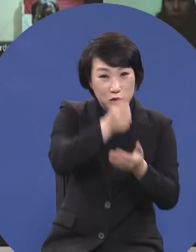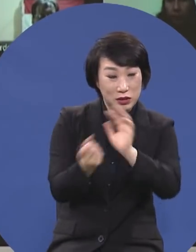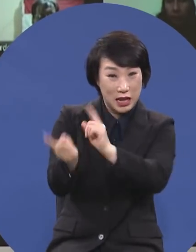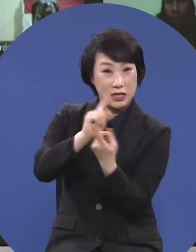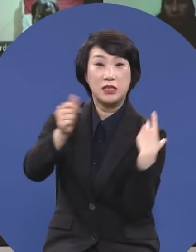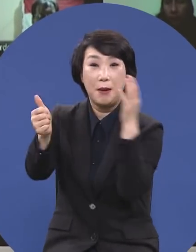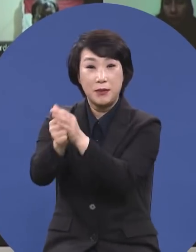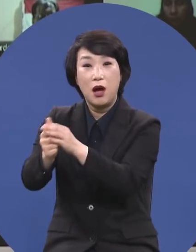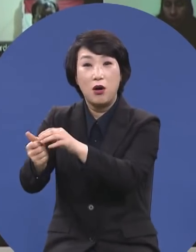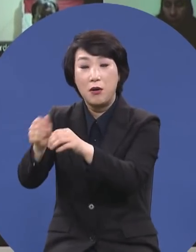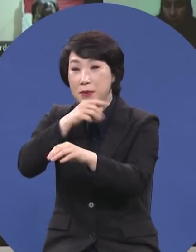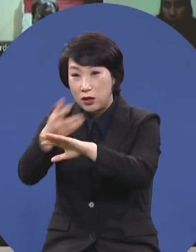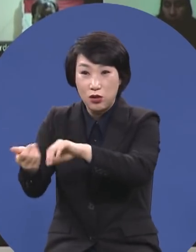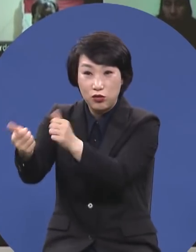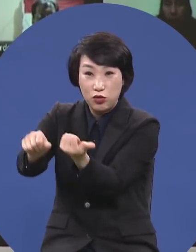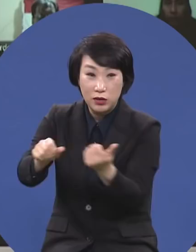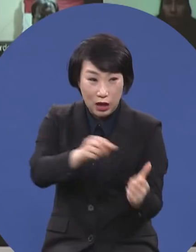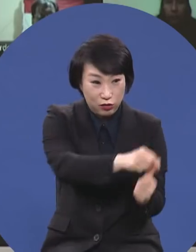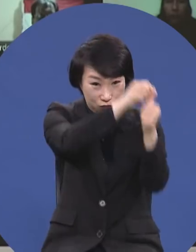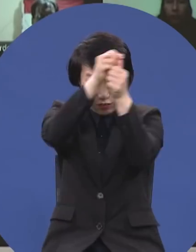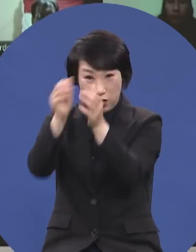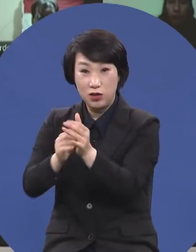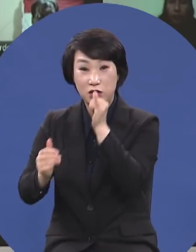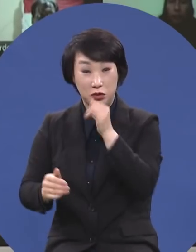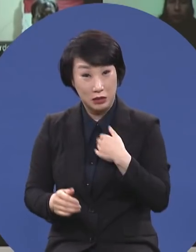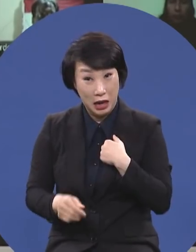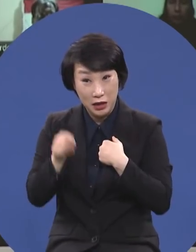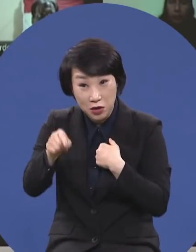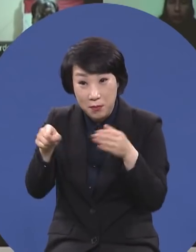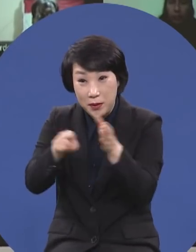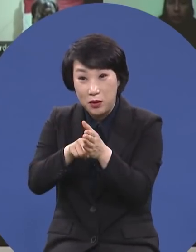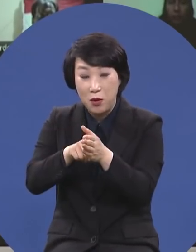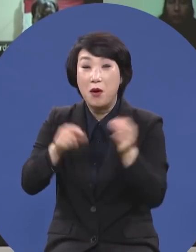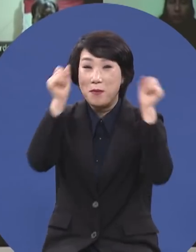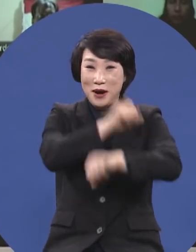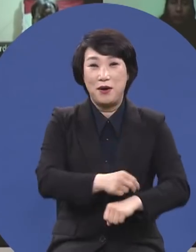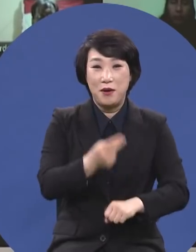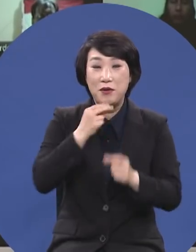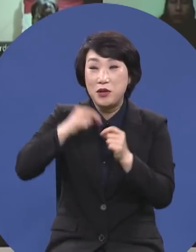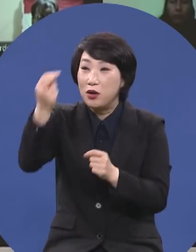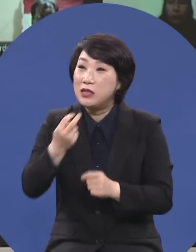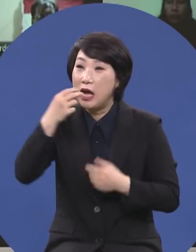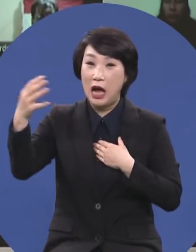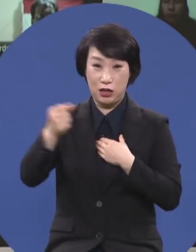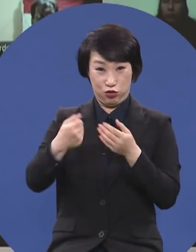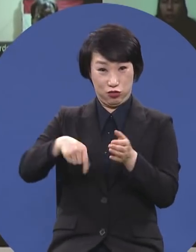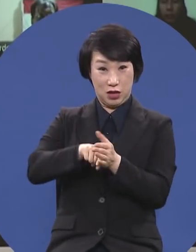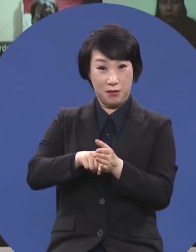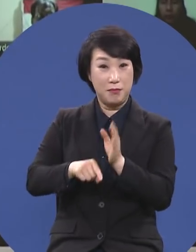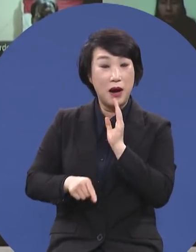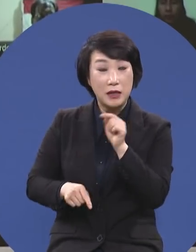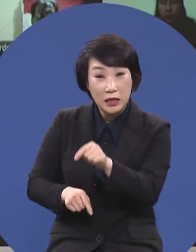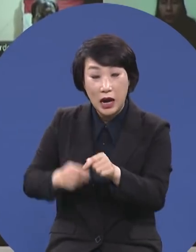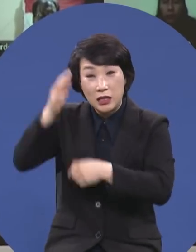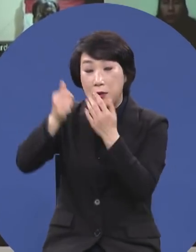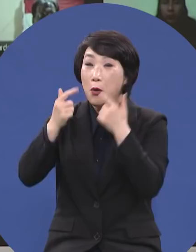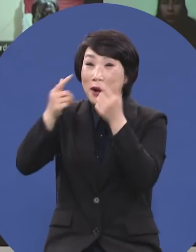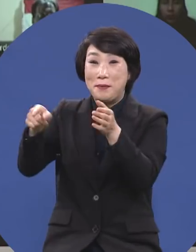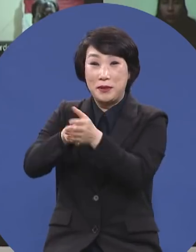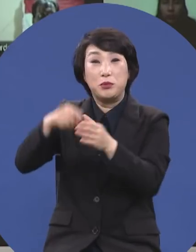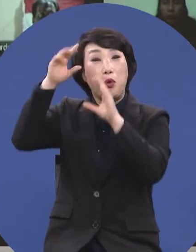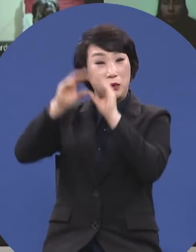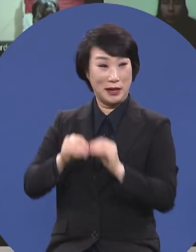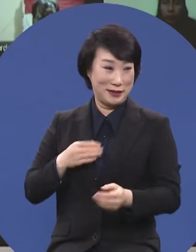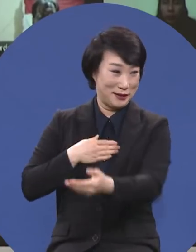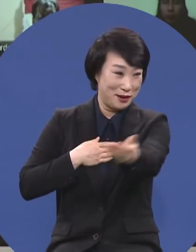믿는 자마다 멸망치 않고 영생을 얻게 하려 하심이니라. 하나님의 이 확신에 동의하시면 아멘